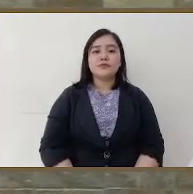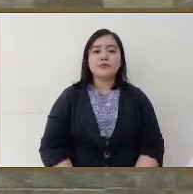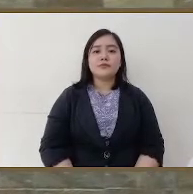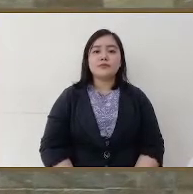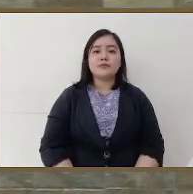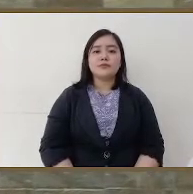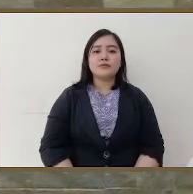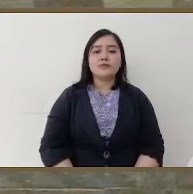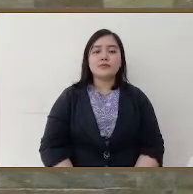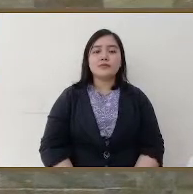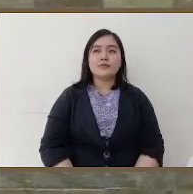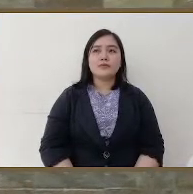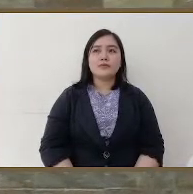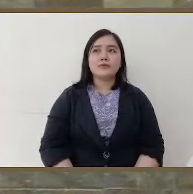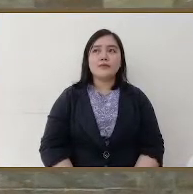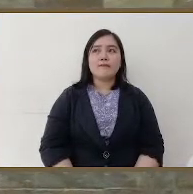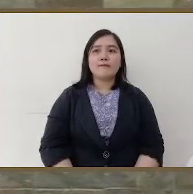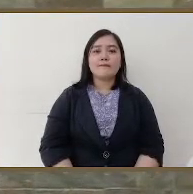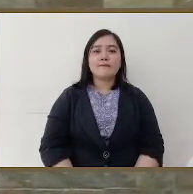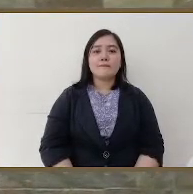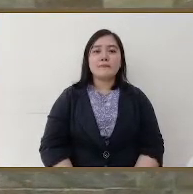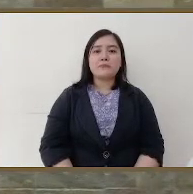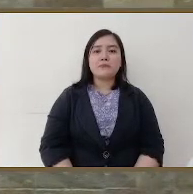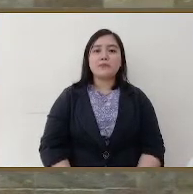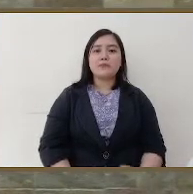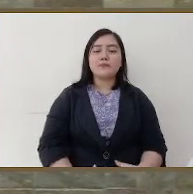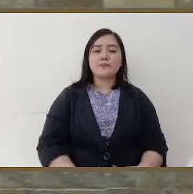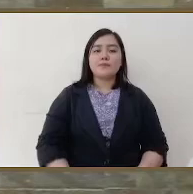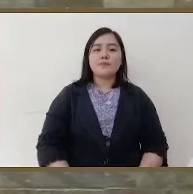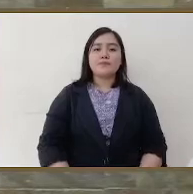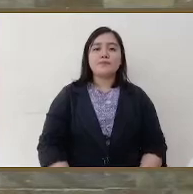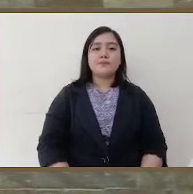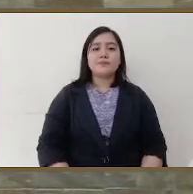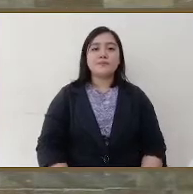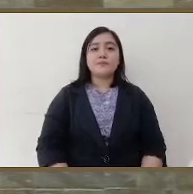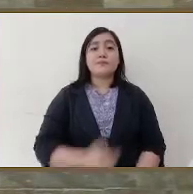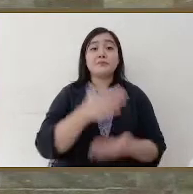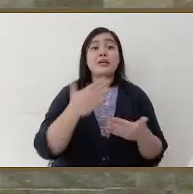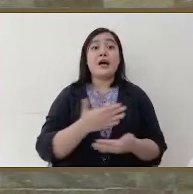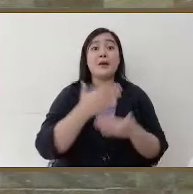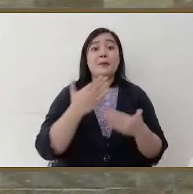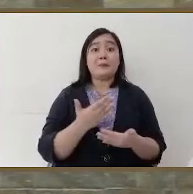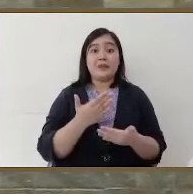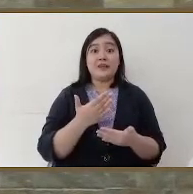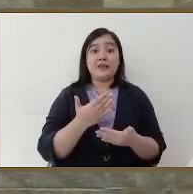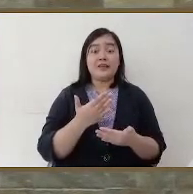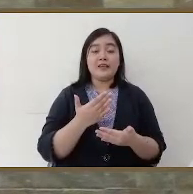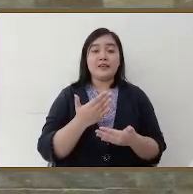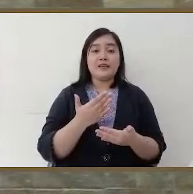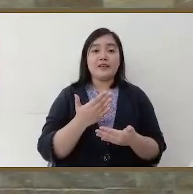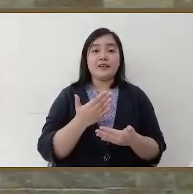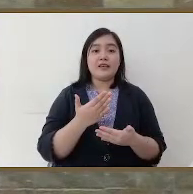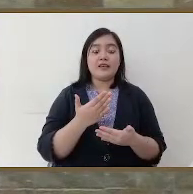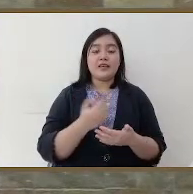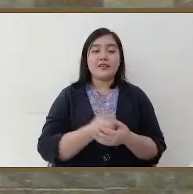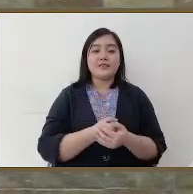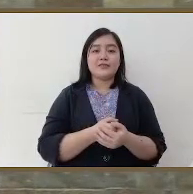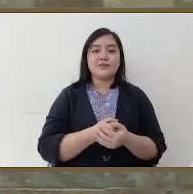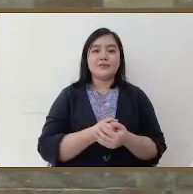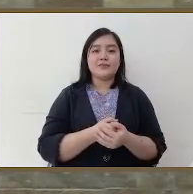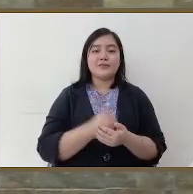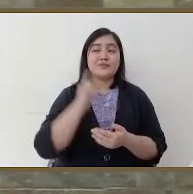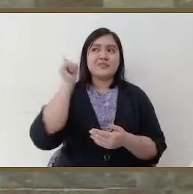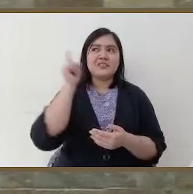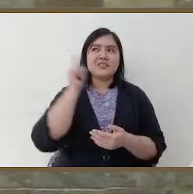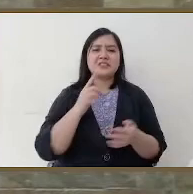there in that chapter of Abotet. Happy. Masaya ka. But you know what? Consider that form yan. Could you imagine? Ma